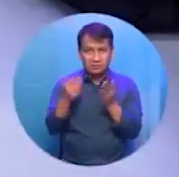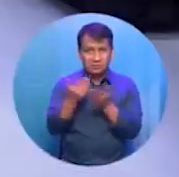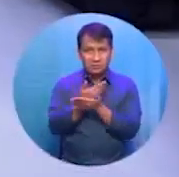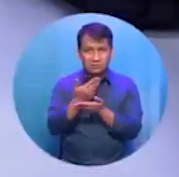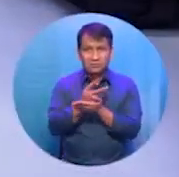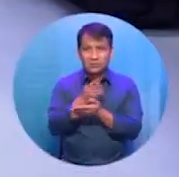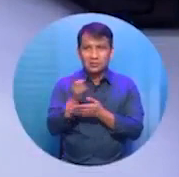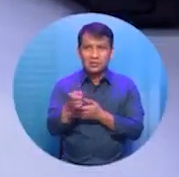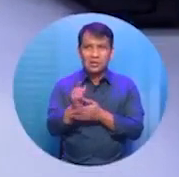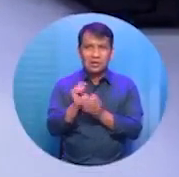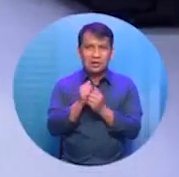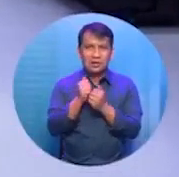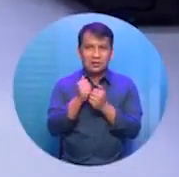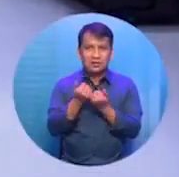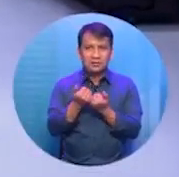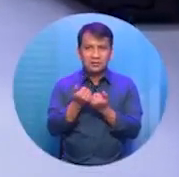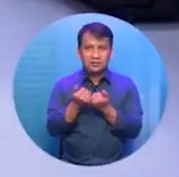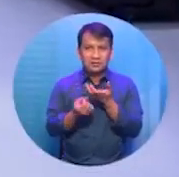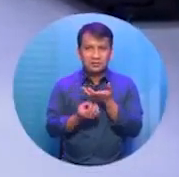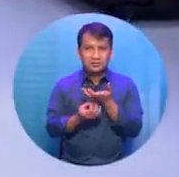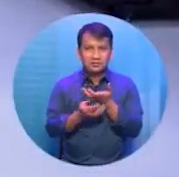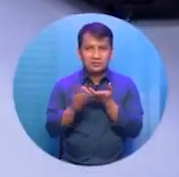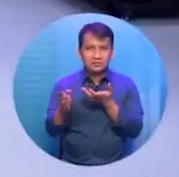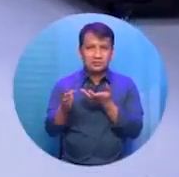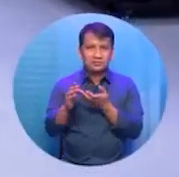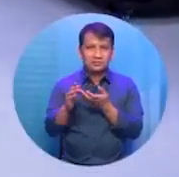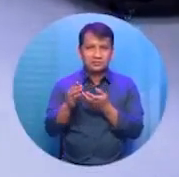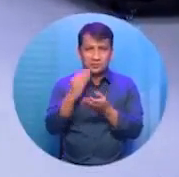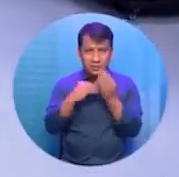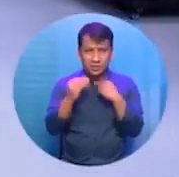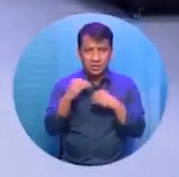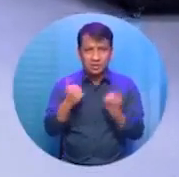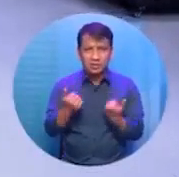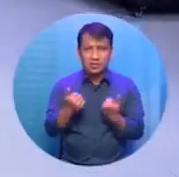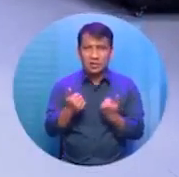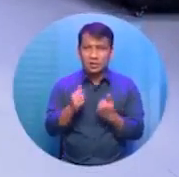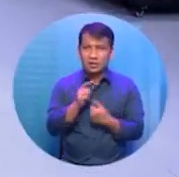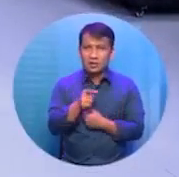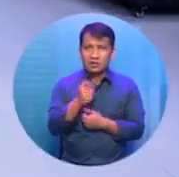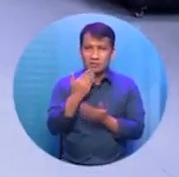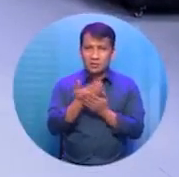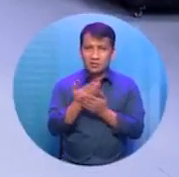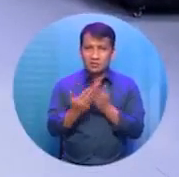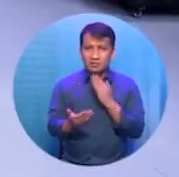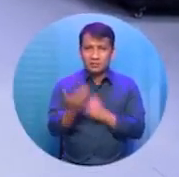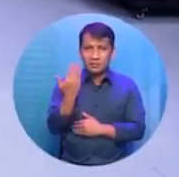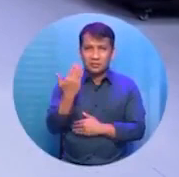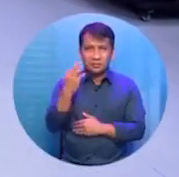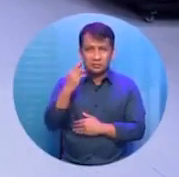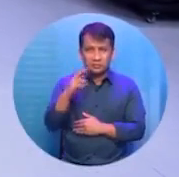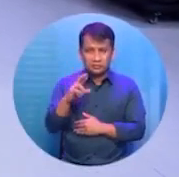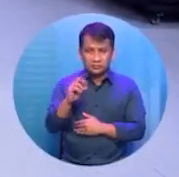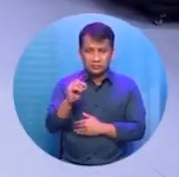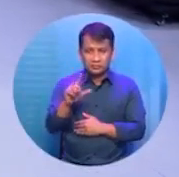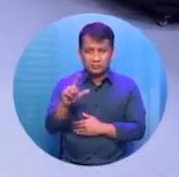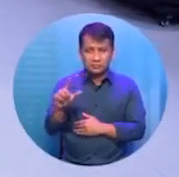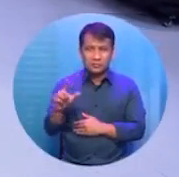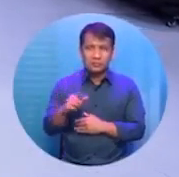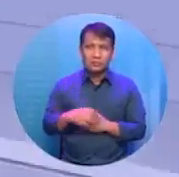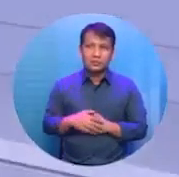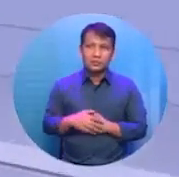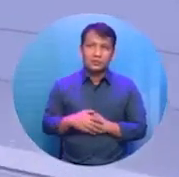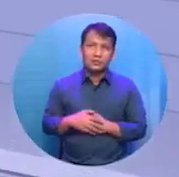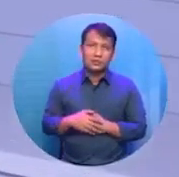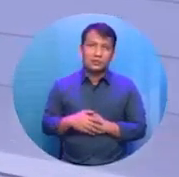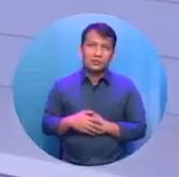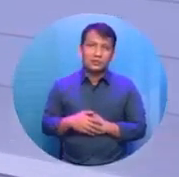recipe. Paano ba lutuin yung kanilang ulam ngayong araw na ito? Magandang umaga po sa inyo, Roll. Roll? Hello po. Ma'am!